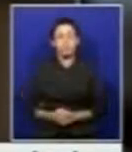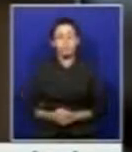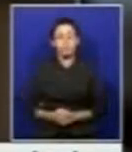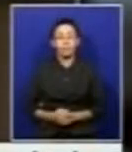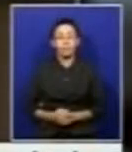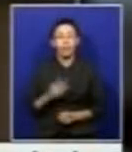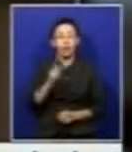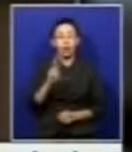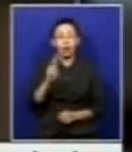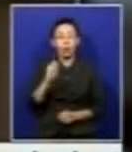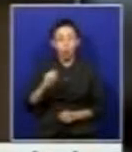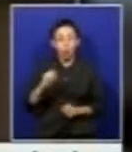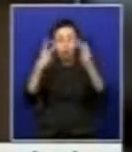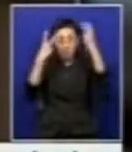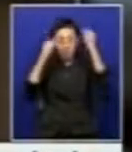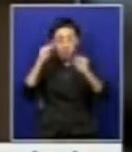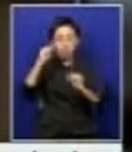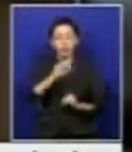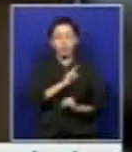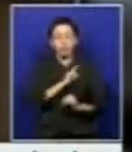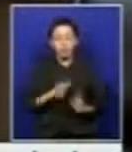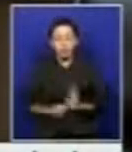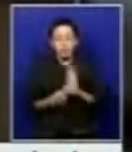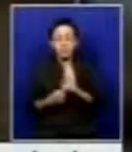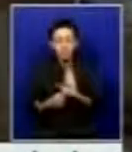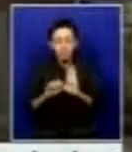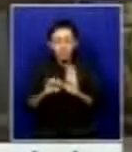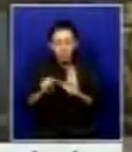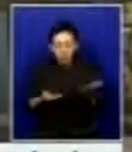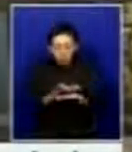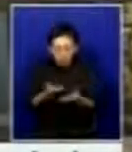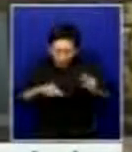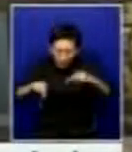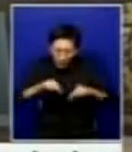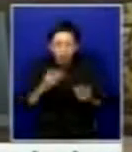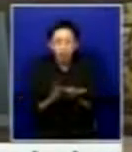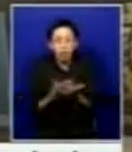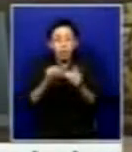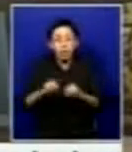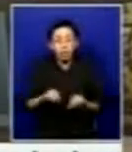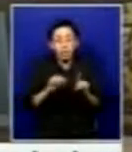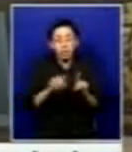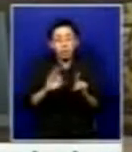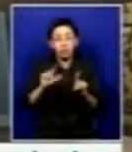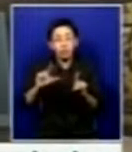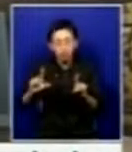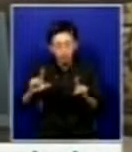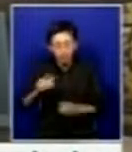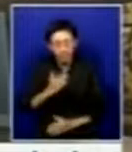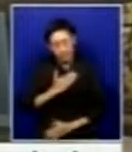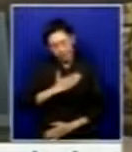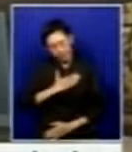คณะรัฐมนตรีโดยท่านนายกรัฐมนตรีได้มาขอต่อสภาแห่งนี้นั้นผมต้องขออนุญาตกลับเรียนท่านประธานว่า